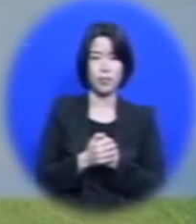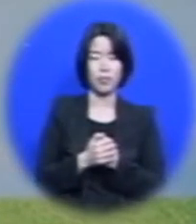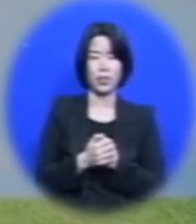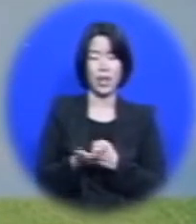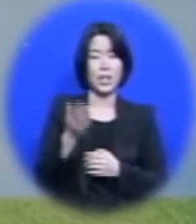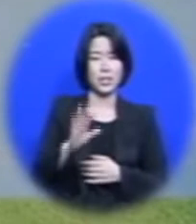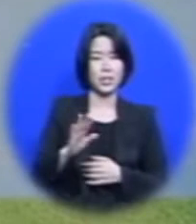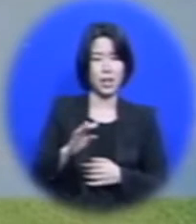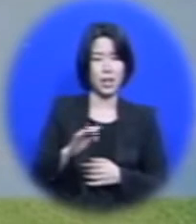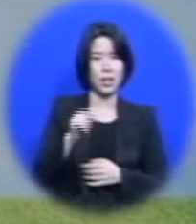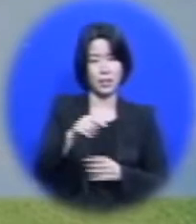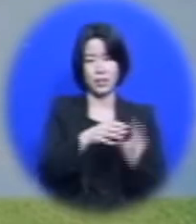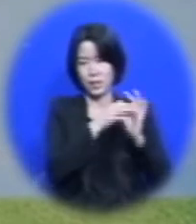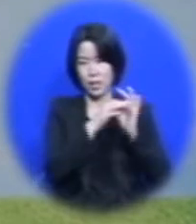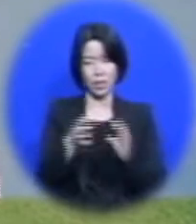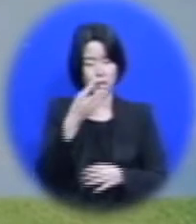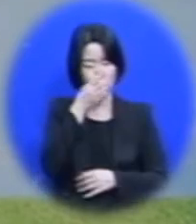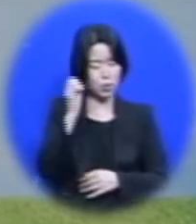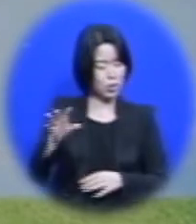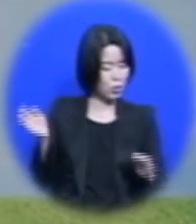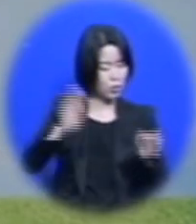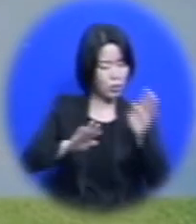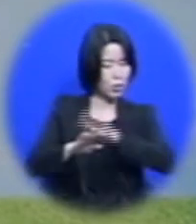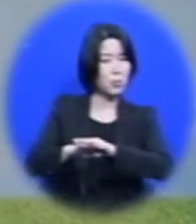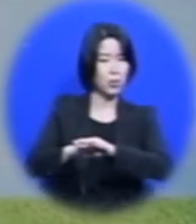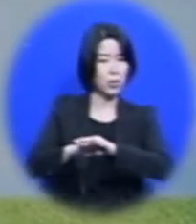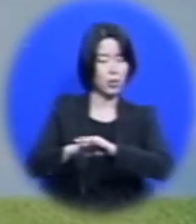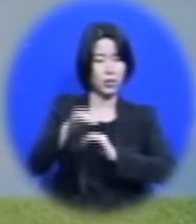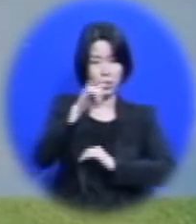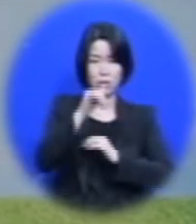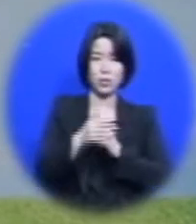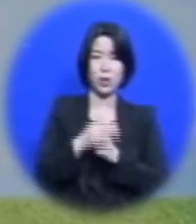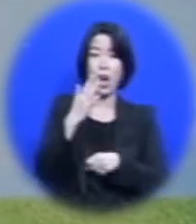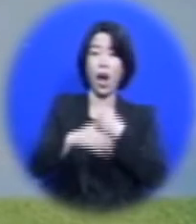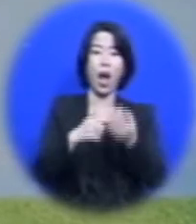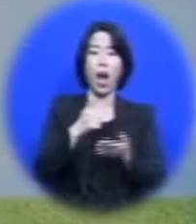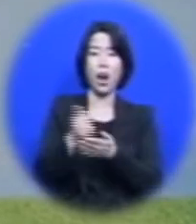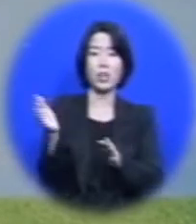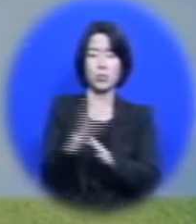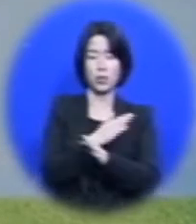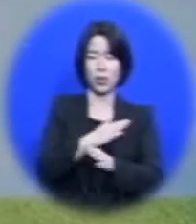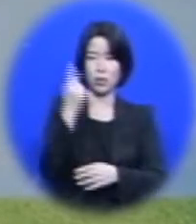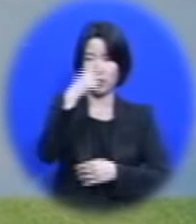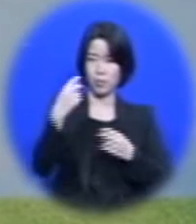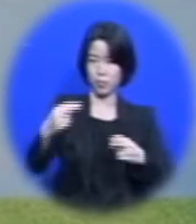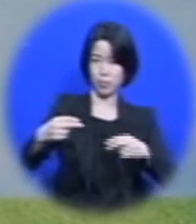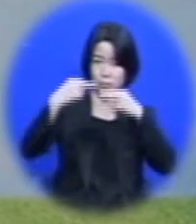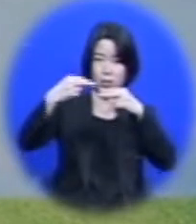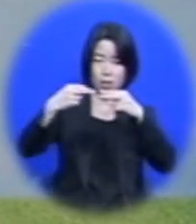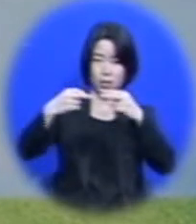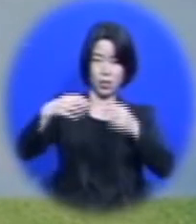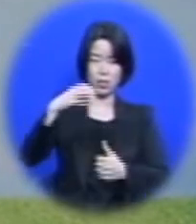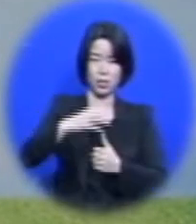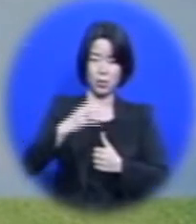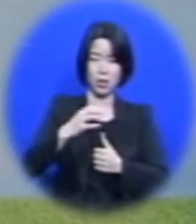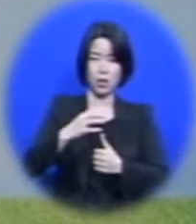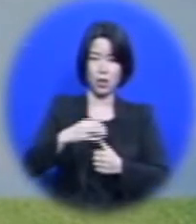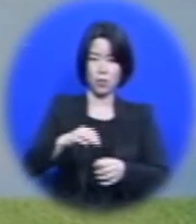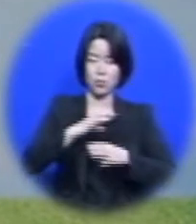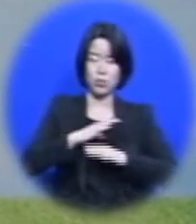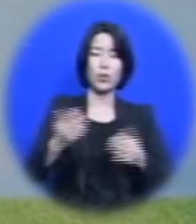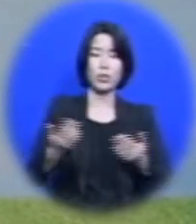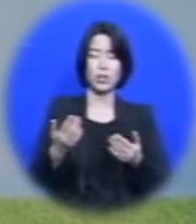그러나 그는 계속 무시하고 덮어둔 바람에 하나님으로부터 면전에서 책망을 받는 무서운 일을 겪게 된